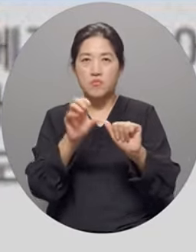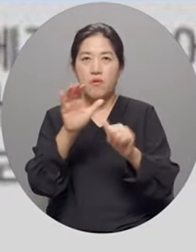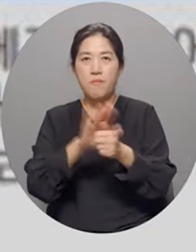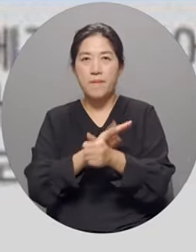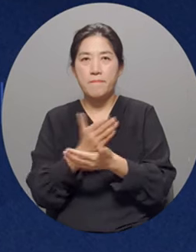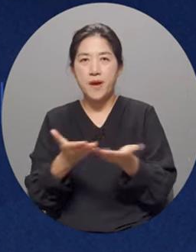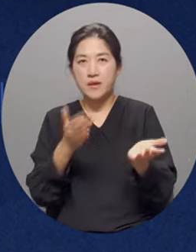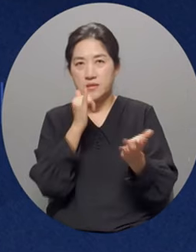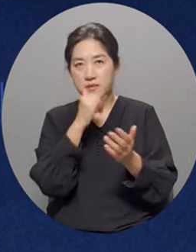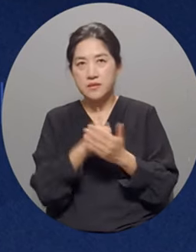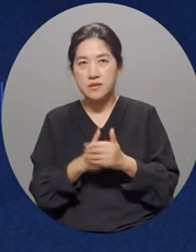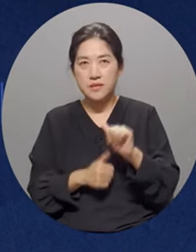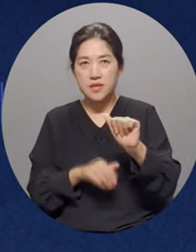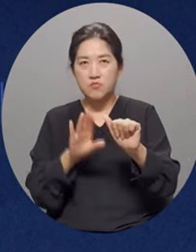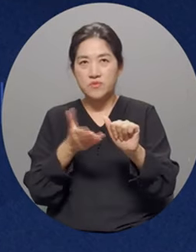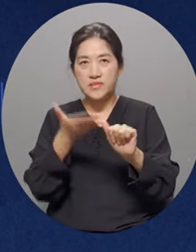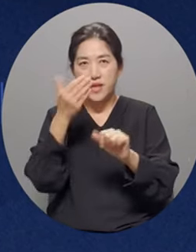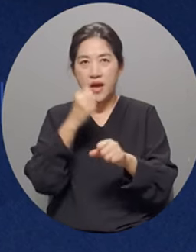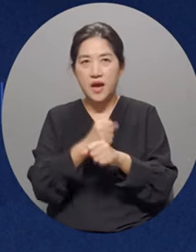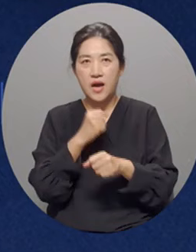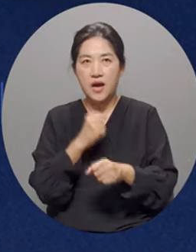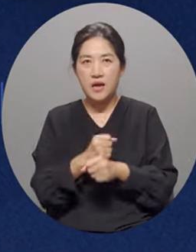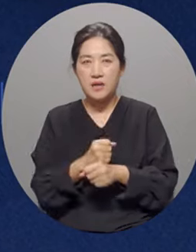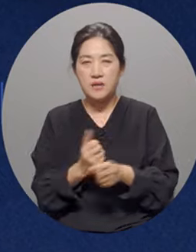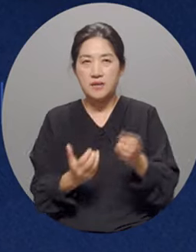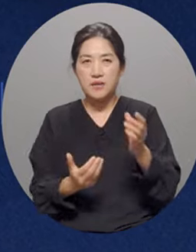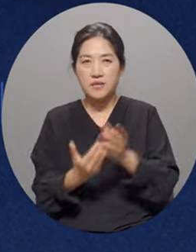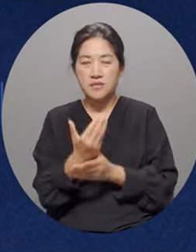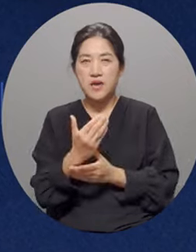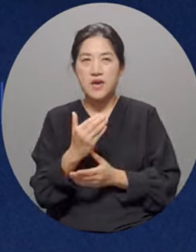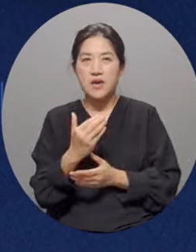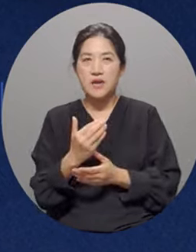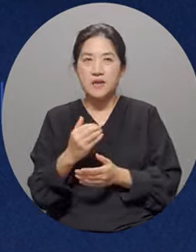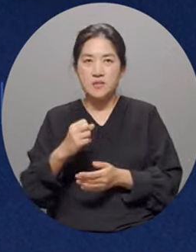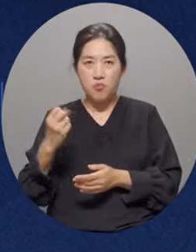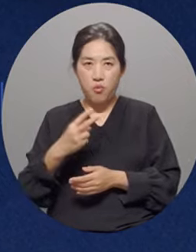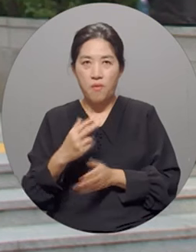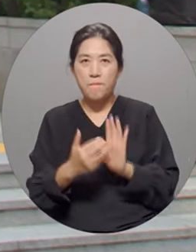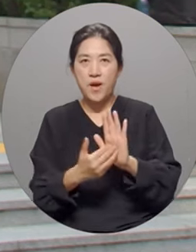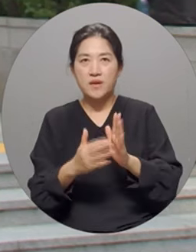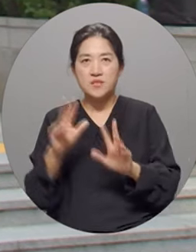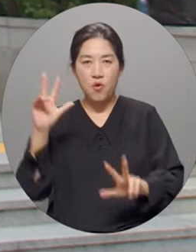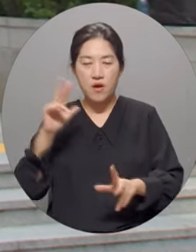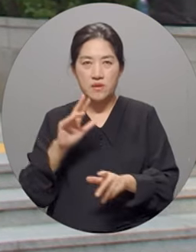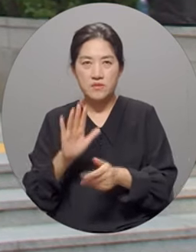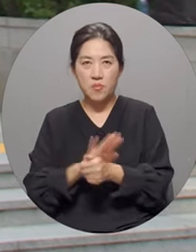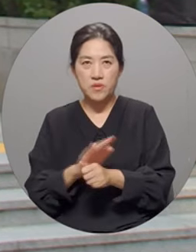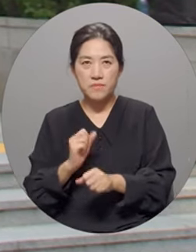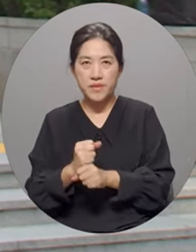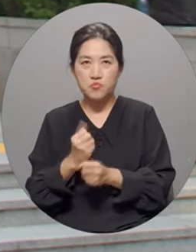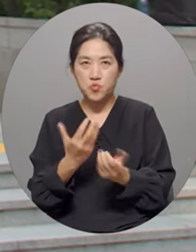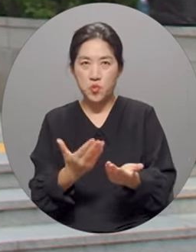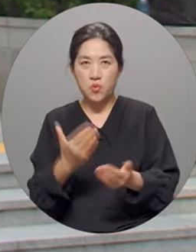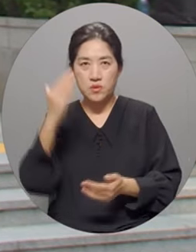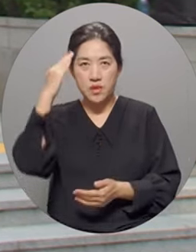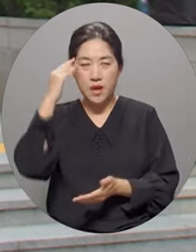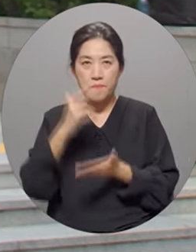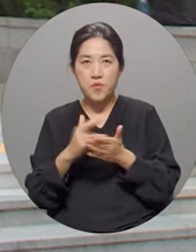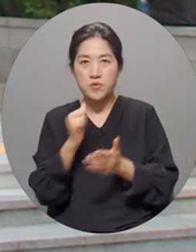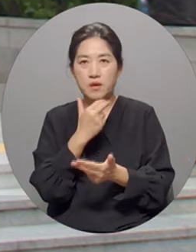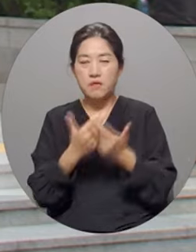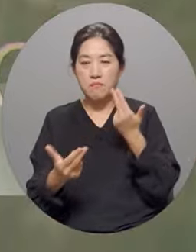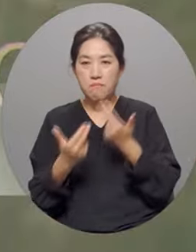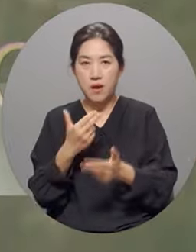있습니다 다섯 부 이상하시면 저희가 재원 방지 서약서를 서비스를 제공해 드려요 대한 변호사 협회가 반성문 대피에